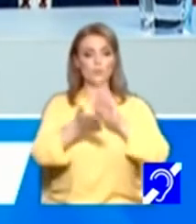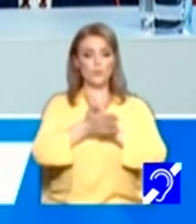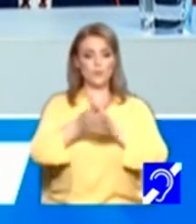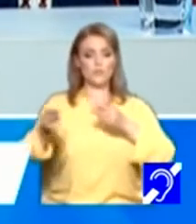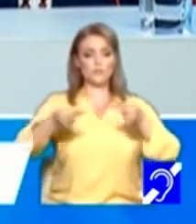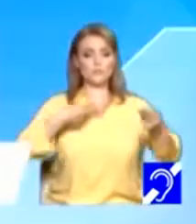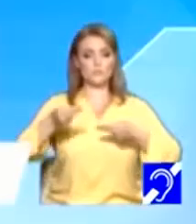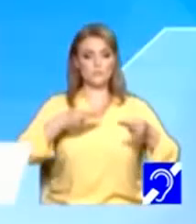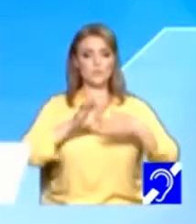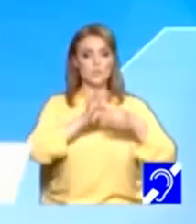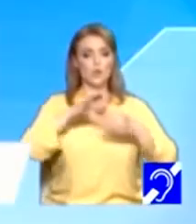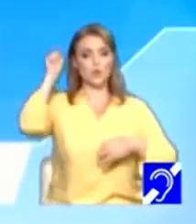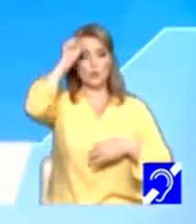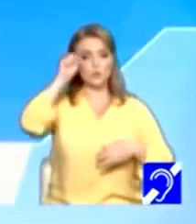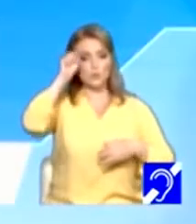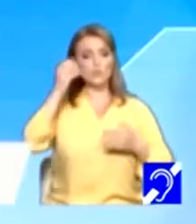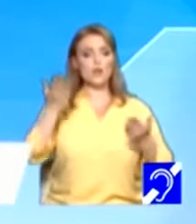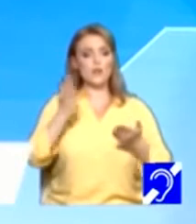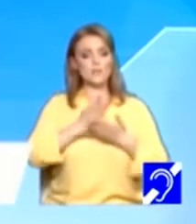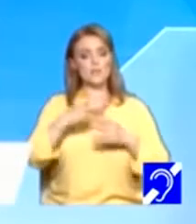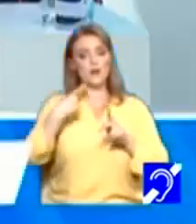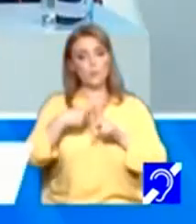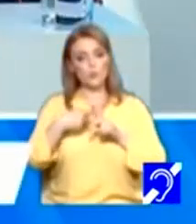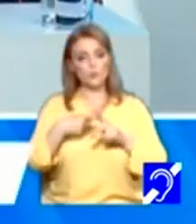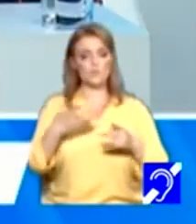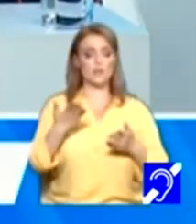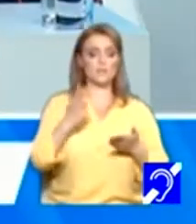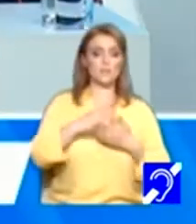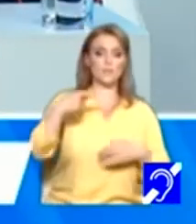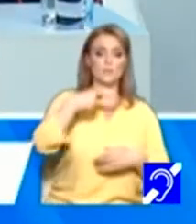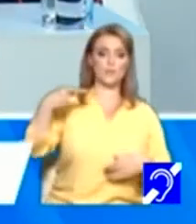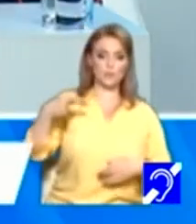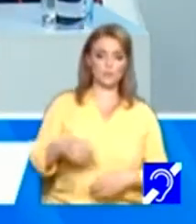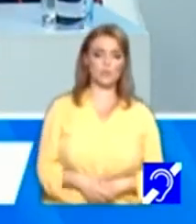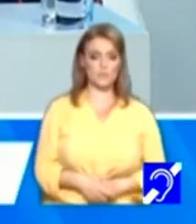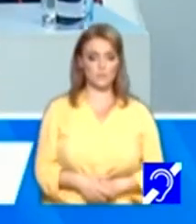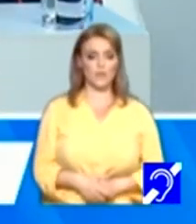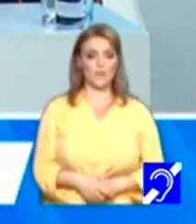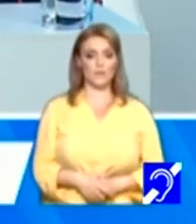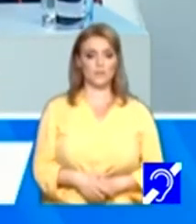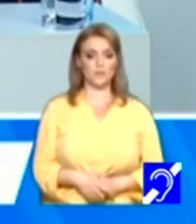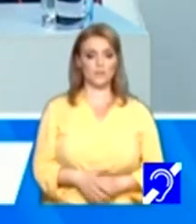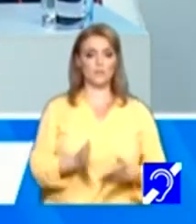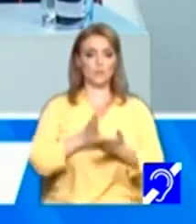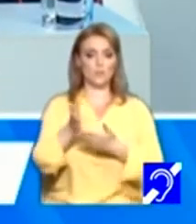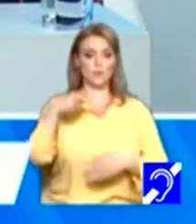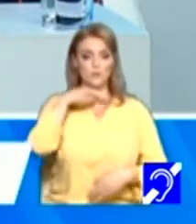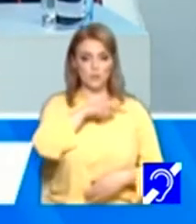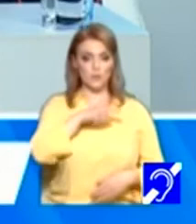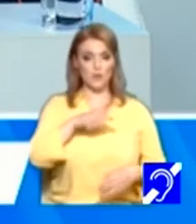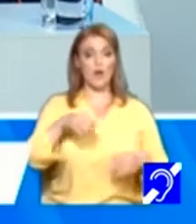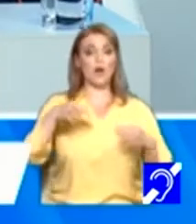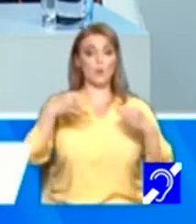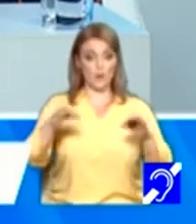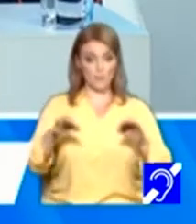Turcia? Care sunt avantajele și dezavantajele în sensul economiei Republicii Moldova? De liber schimb, cu